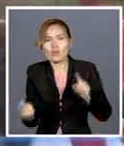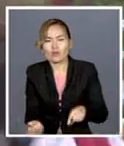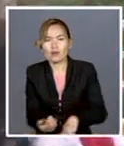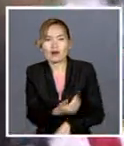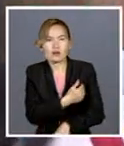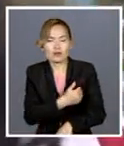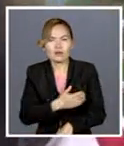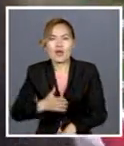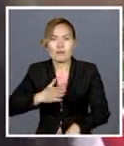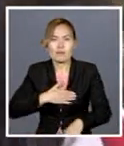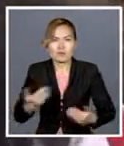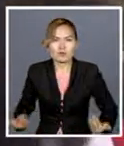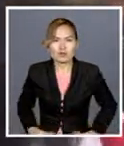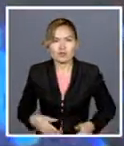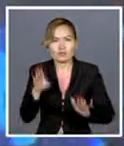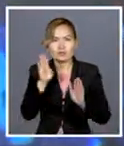Венесуэладағы болашағым күңгірт.